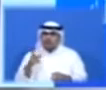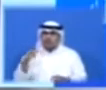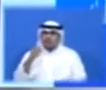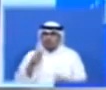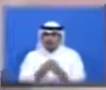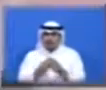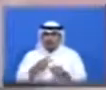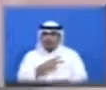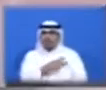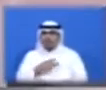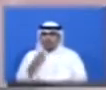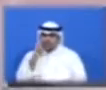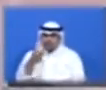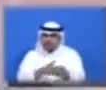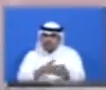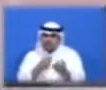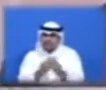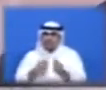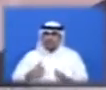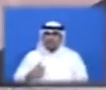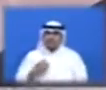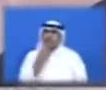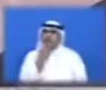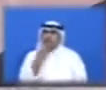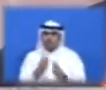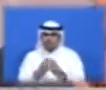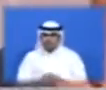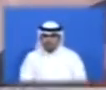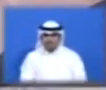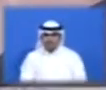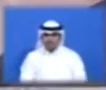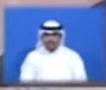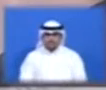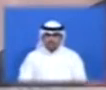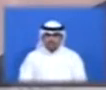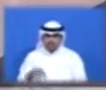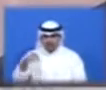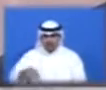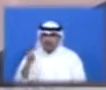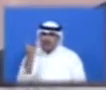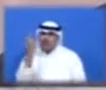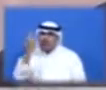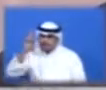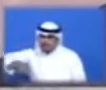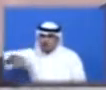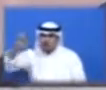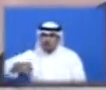السرطان. ومن أسبوع أو 10 أيام جاتنا موافقة على مستشفتين، يعني 5،